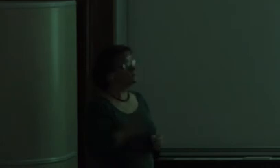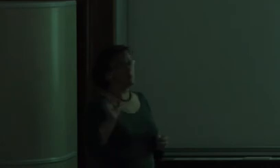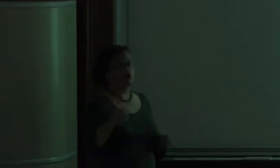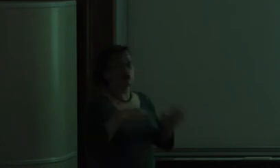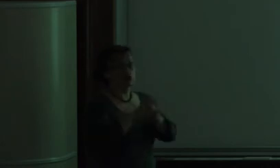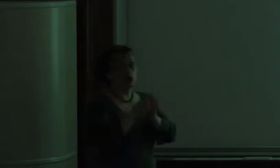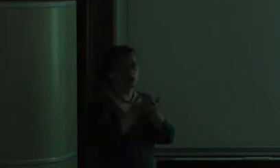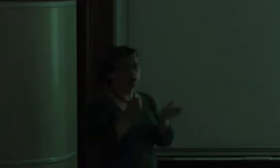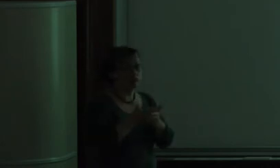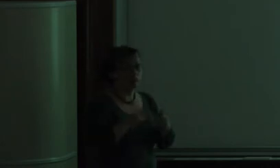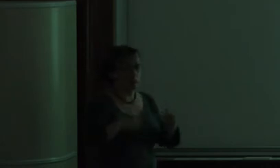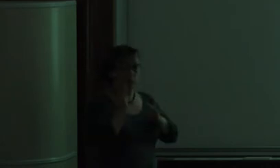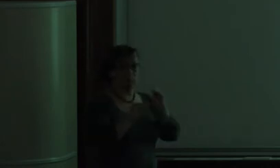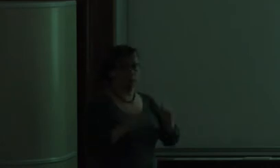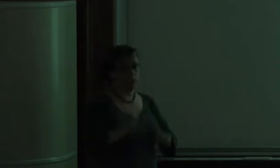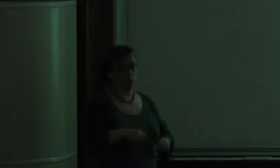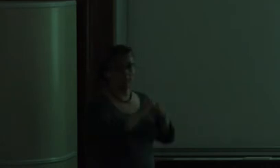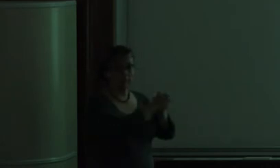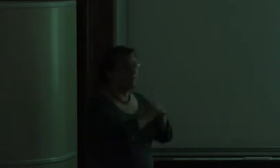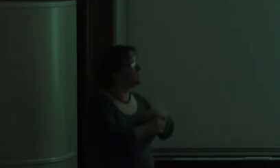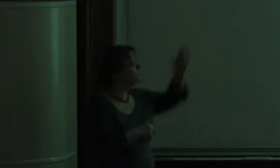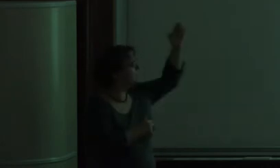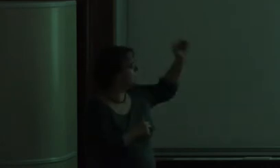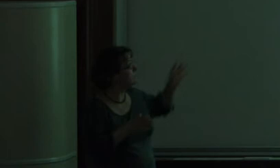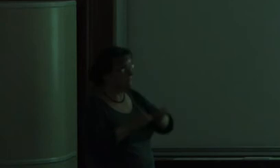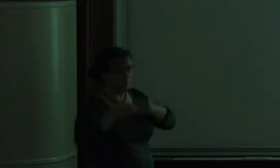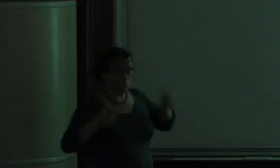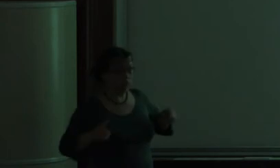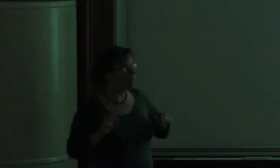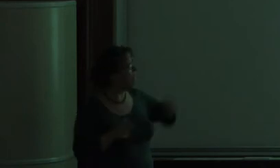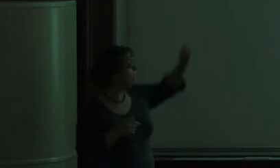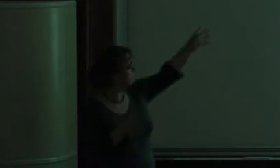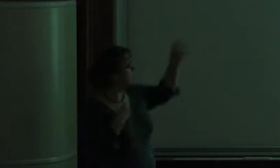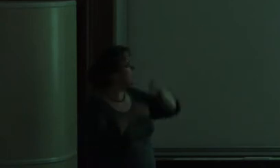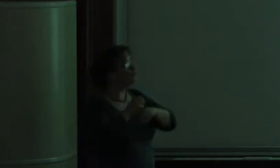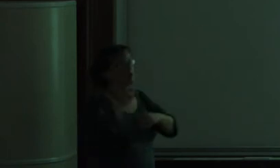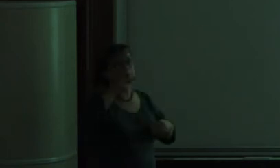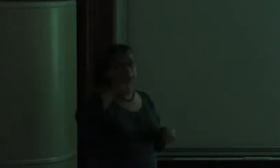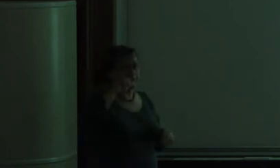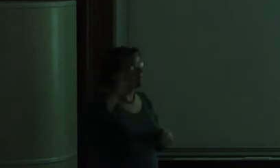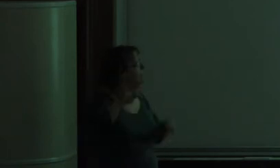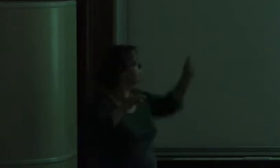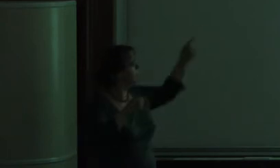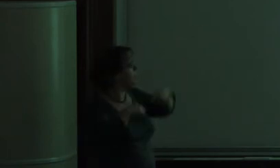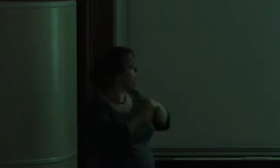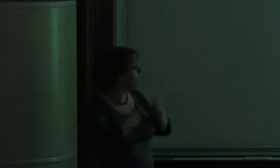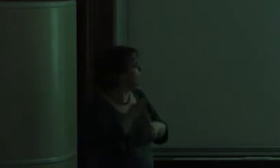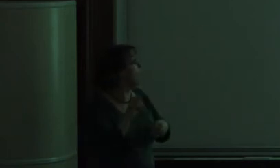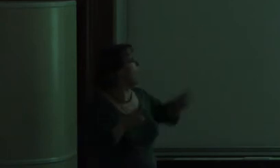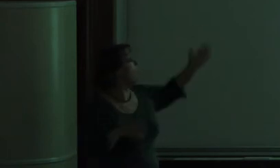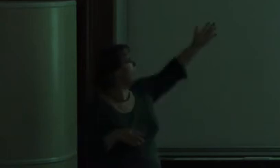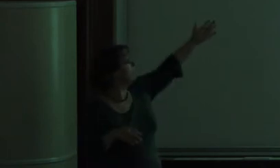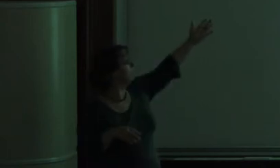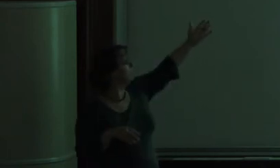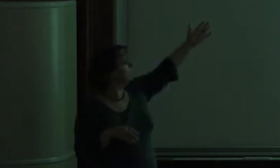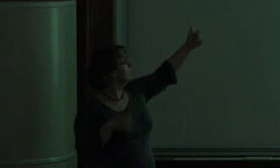Vous avez ici une interface, vous avez ici un petit dictionnaire concret. Je fais un petit split pour les lignes, je fais ma petite boucle for. Je vérifie si